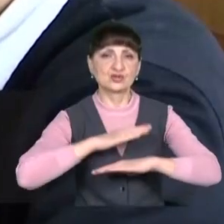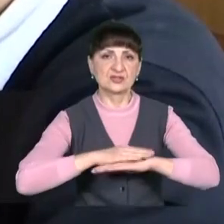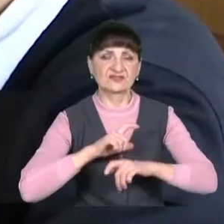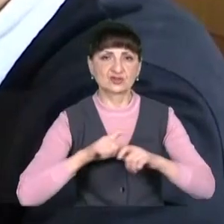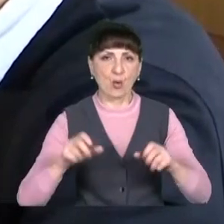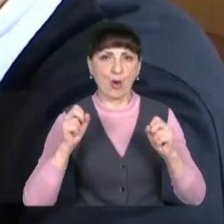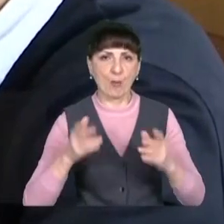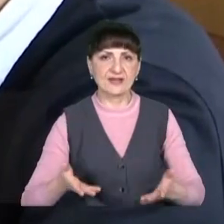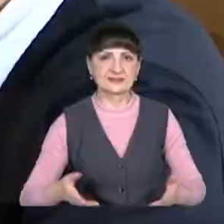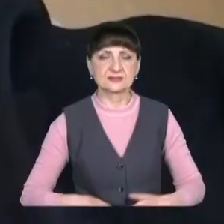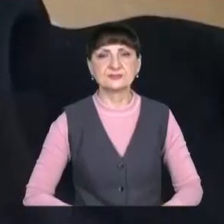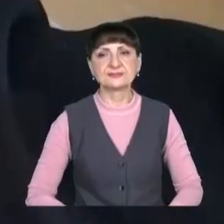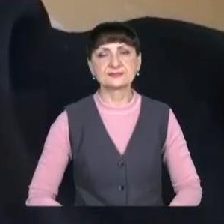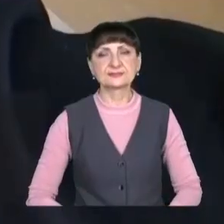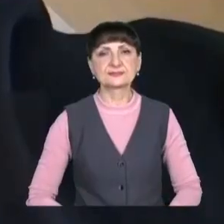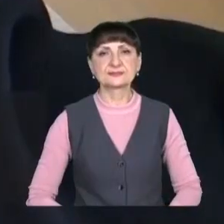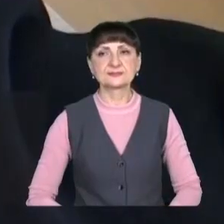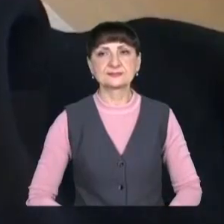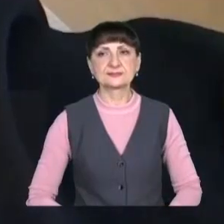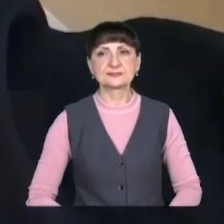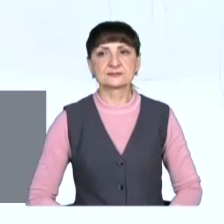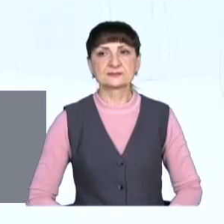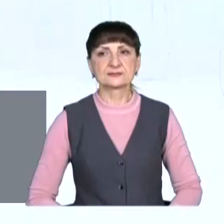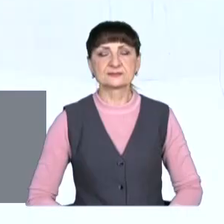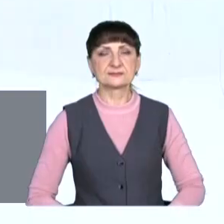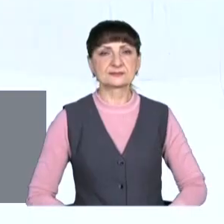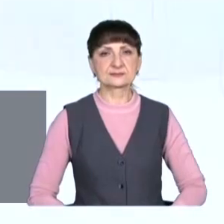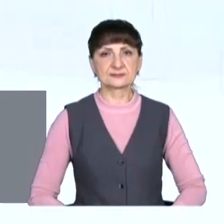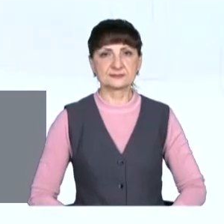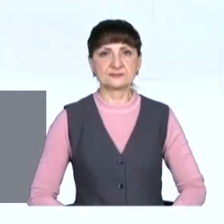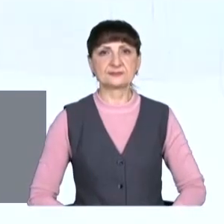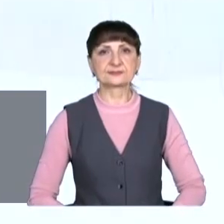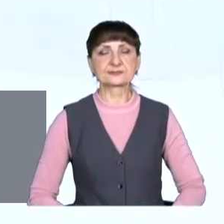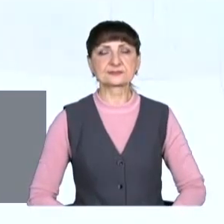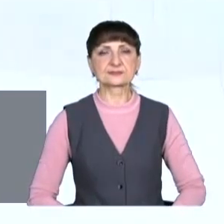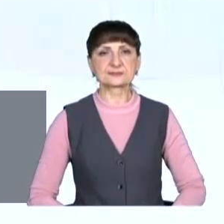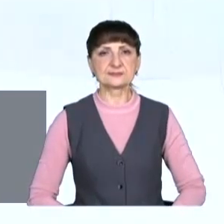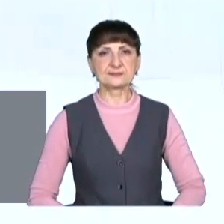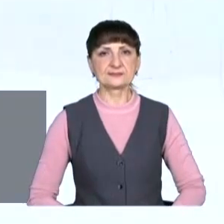аварийном здании. Айдана Нураш, Айгерим Тохпан, КЗ, телеканал Алматы, Павлодарская область.